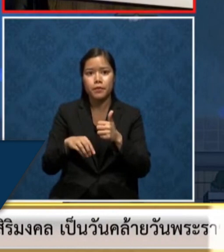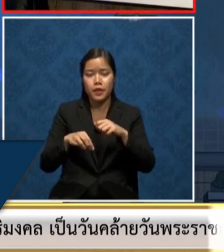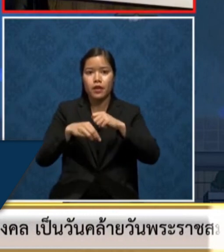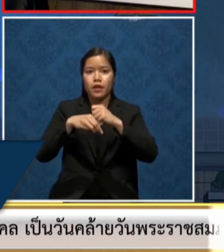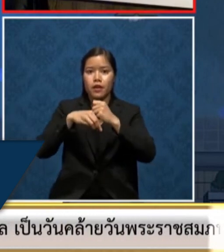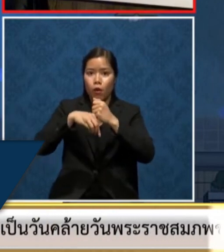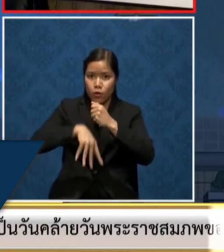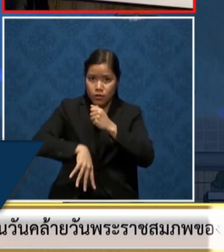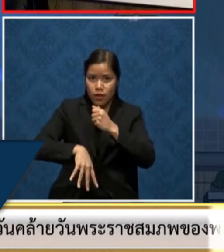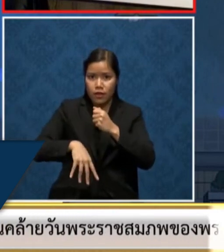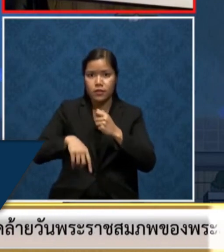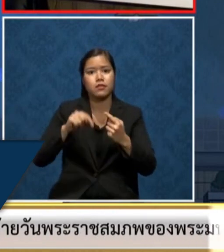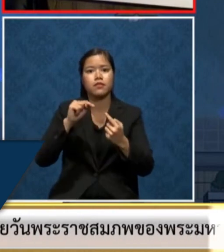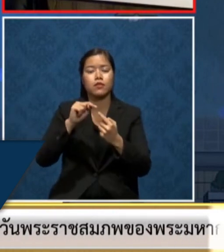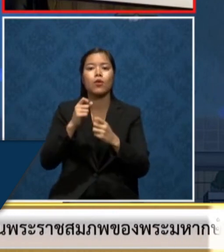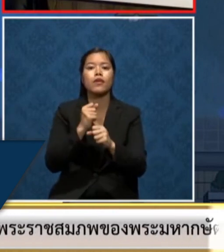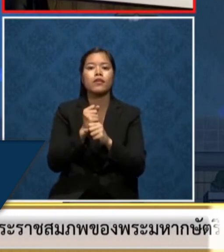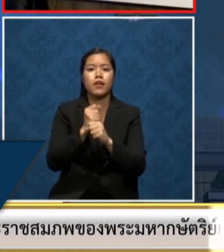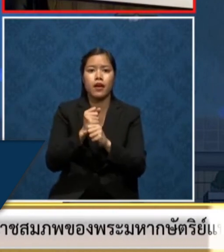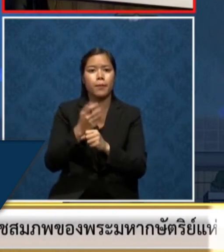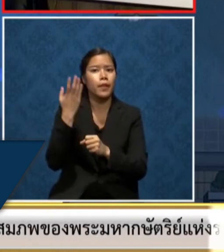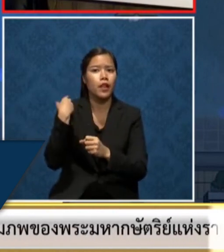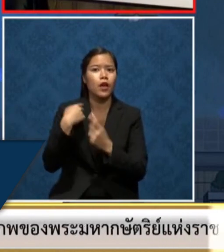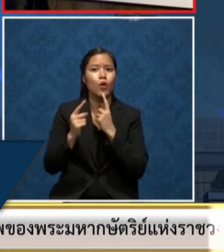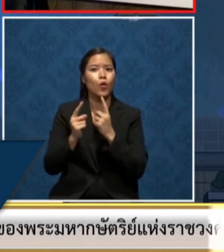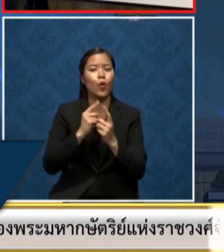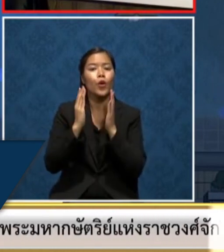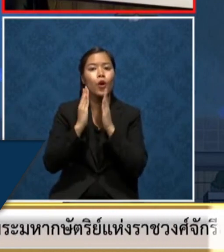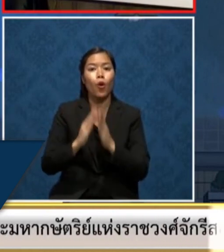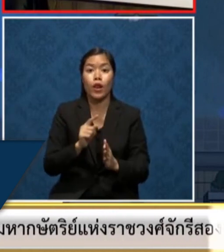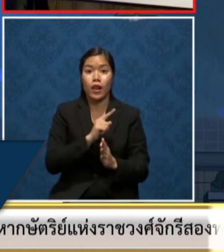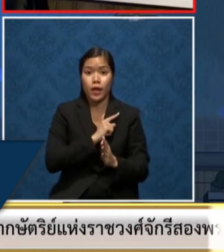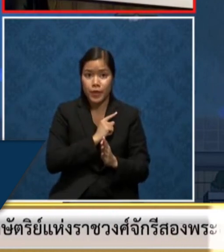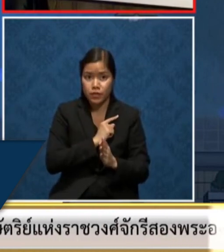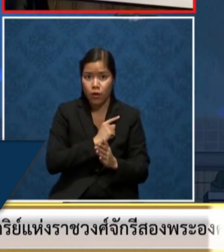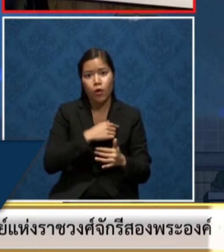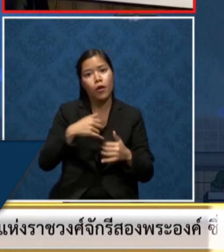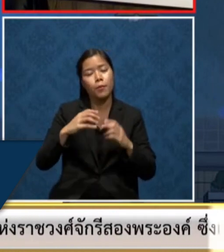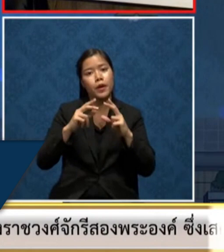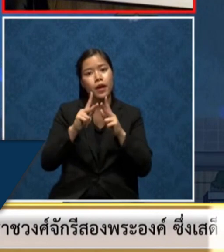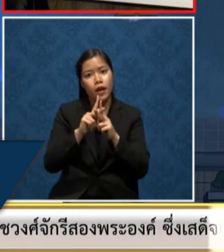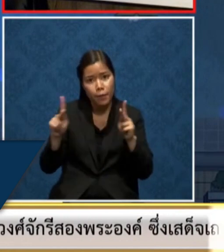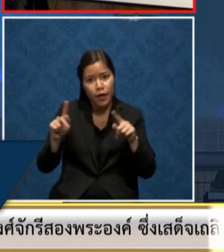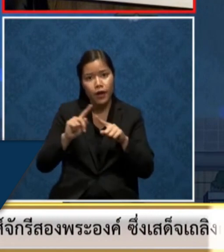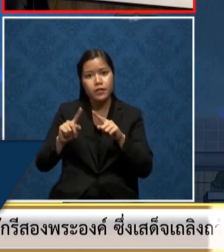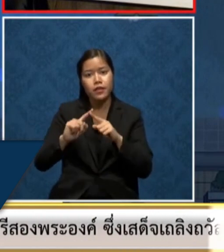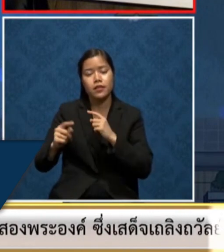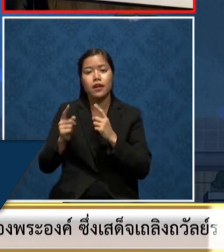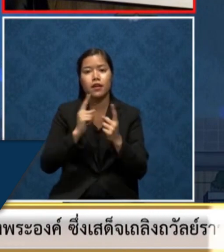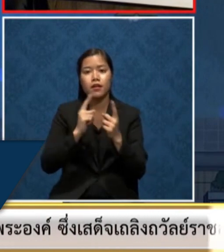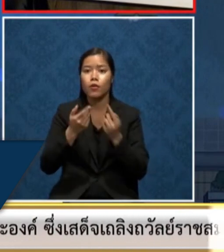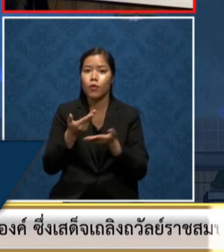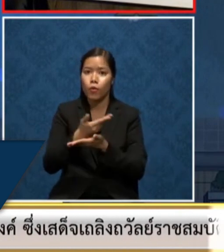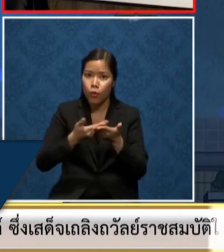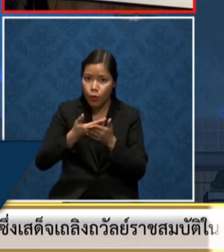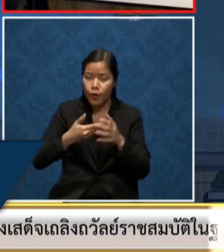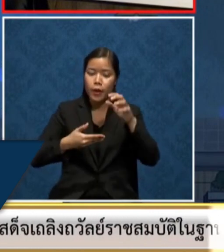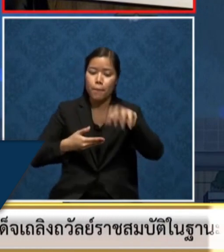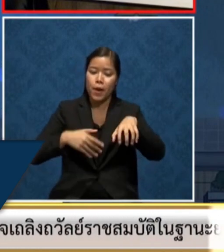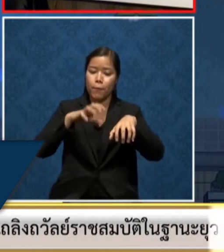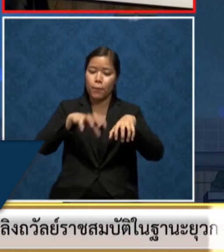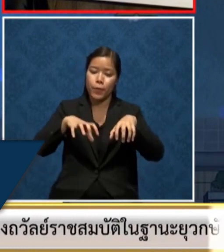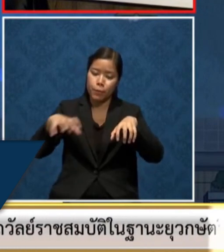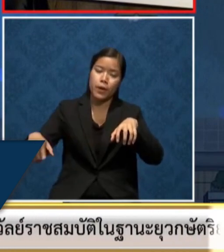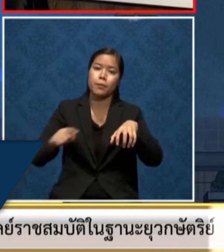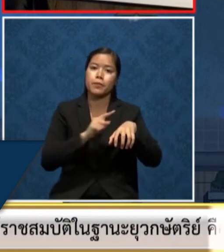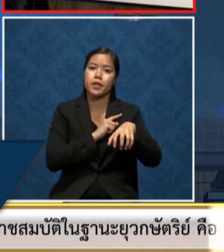รแพรนนิฉัพูคยกผู้ทเกี่วข้องมาลๆคนรวมถงที่เป็คณะกรมการหอคนที่เกวข้องทกภาคสวนรวมถึงหนวยงานองคอนที่